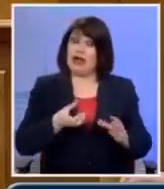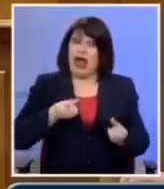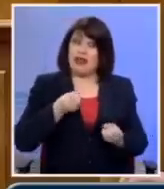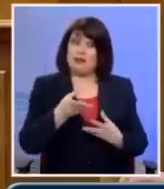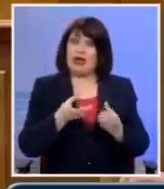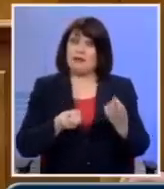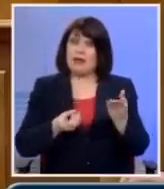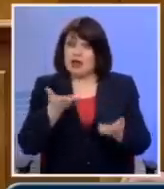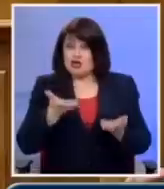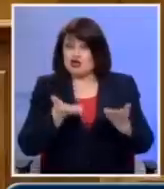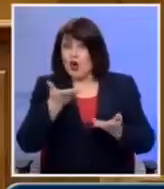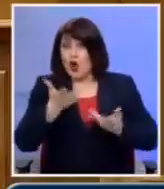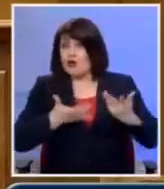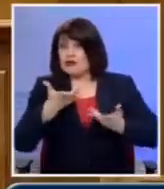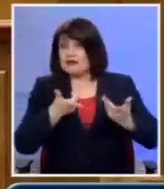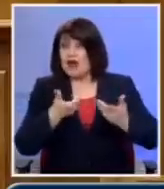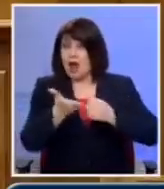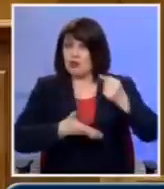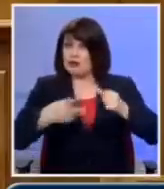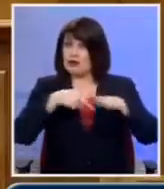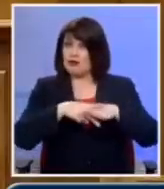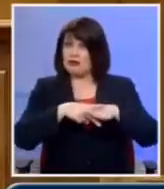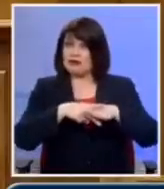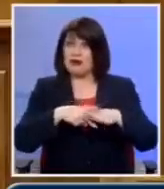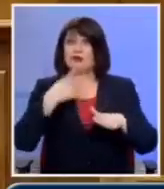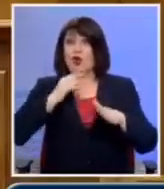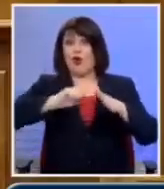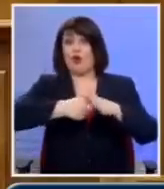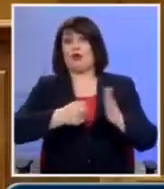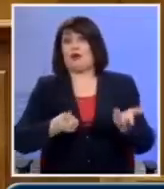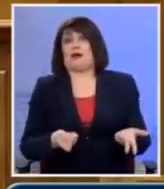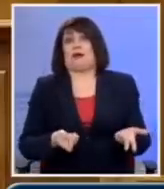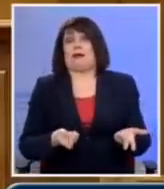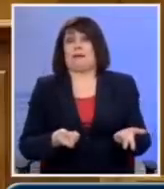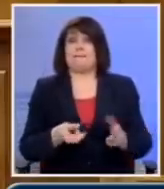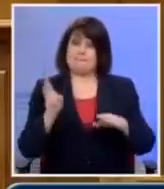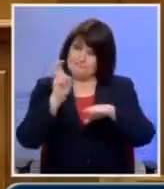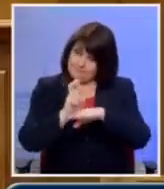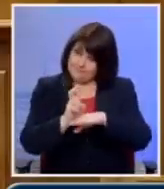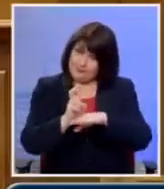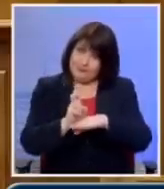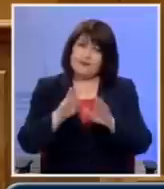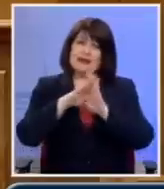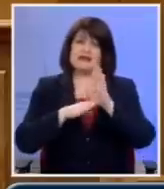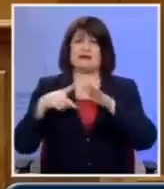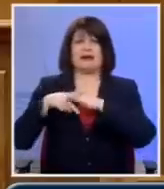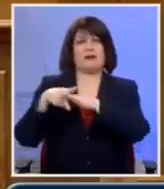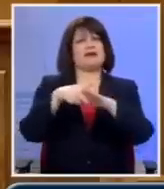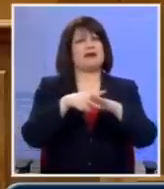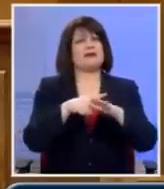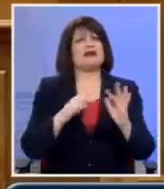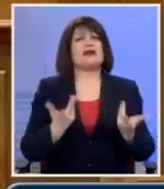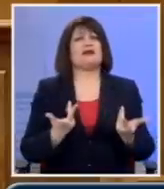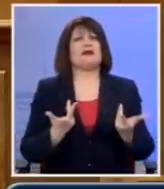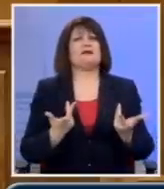οι ισολογισμοί της Αγροτικής Τράπεζας από τις υπόλοιπες σημερινές συστημικές τράπεζες?